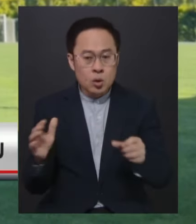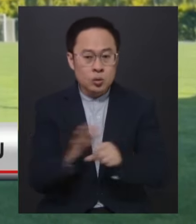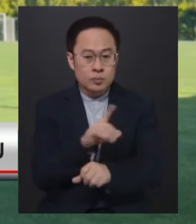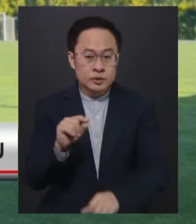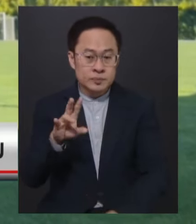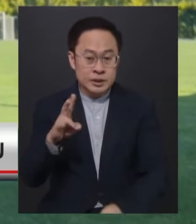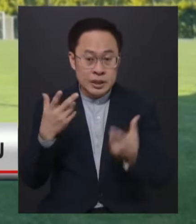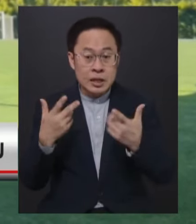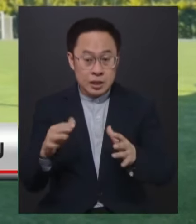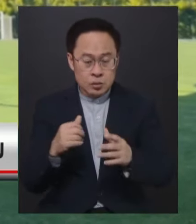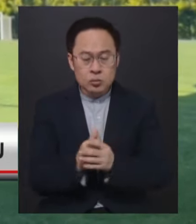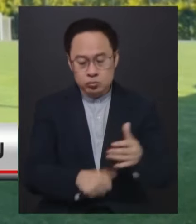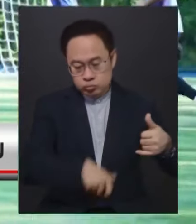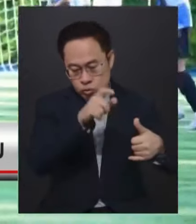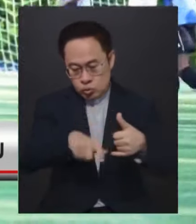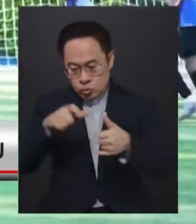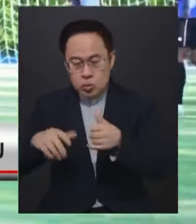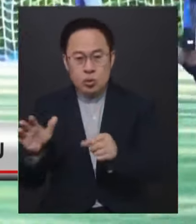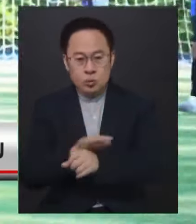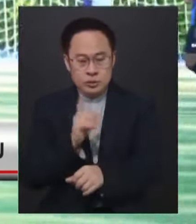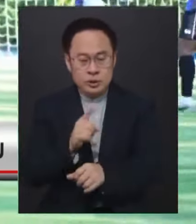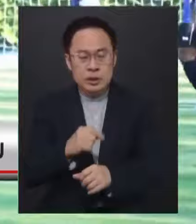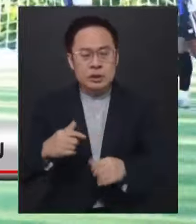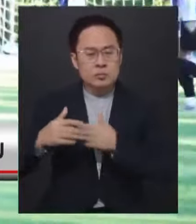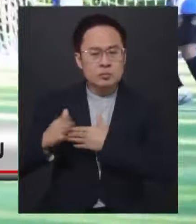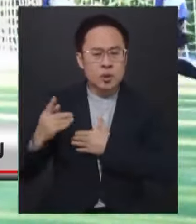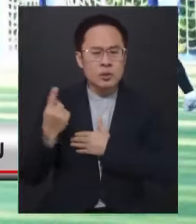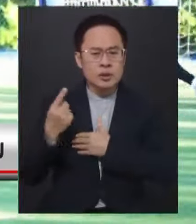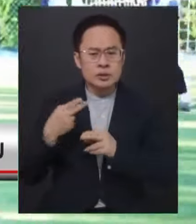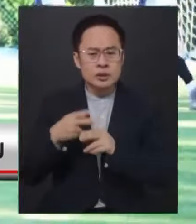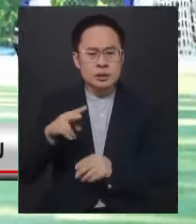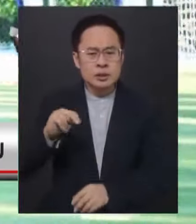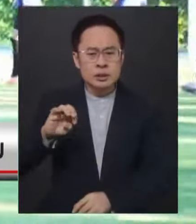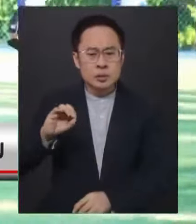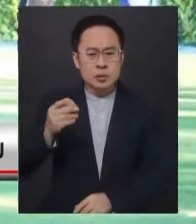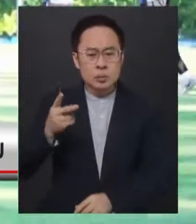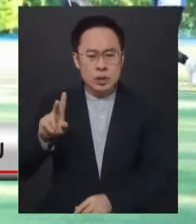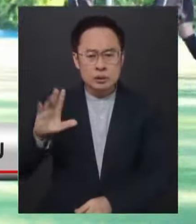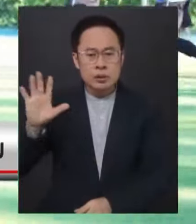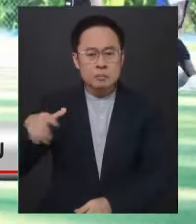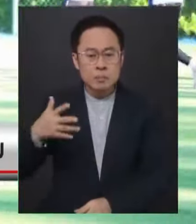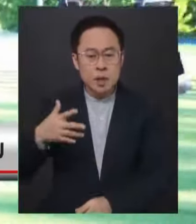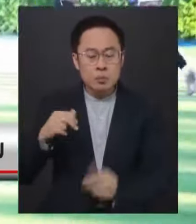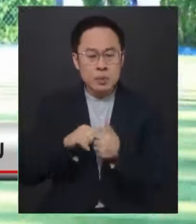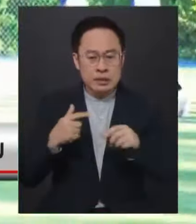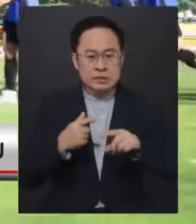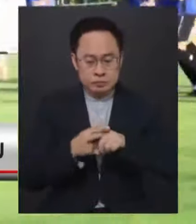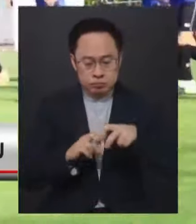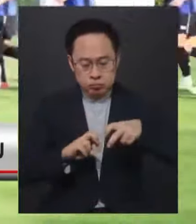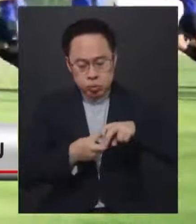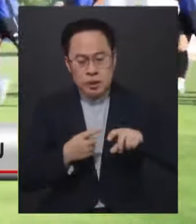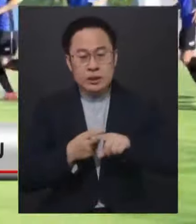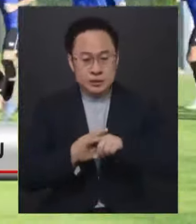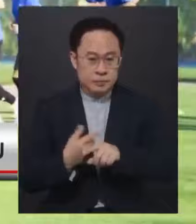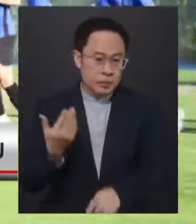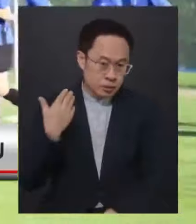ชุดนี้ก็ถือว่าฟูลทีมเลยจะขาดก็แค่แบ็คขวาอย่างนิโคลัสมิเคลสันที่มีอาการบาดเจ็บส่วนที่เหลือเนี่ยเราได้ธีรศิลป์